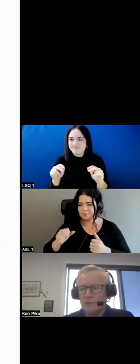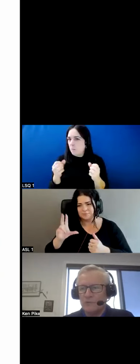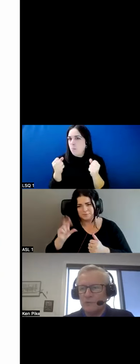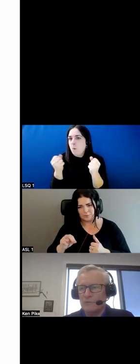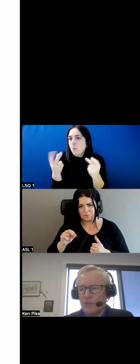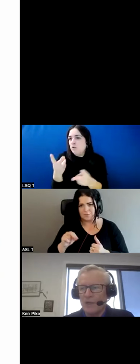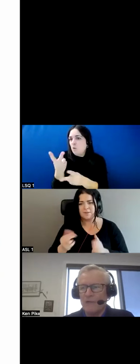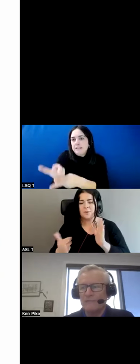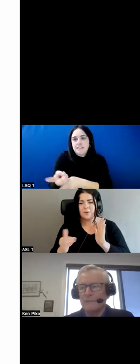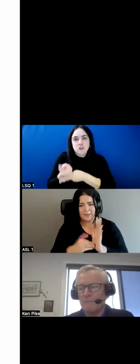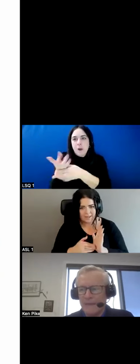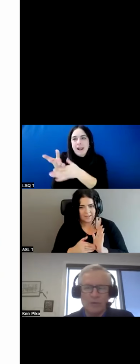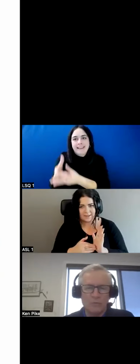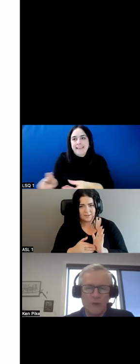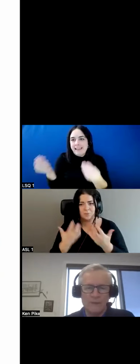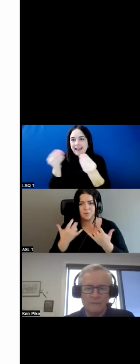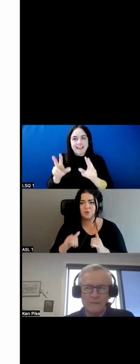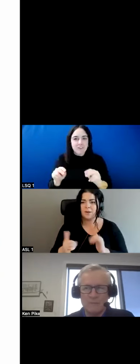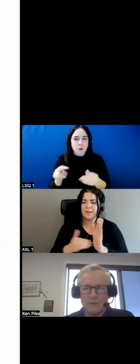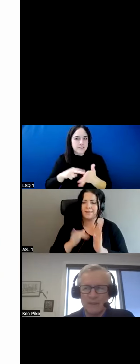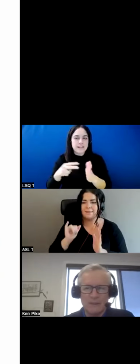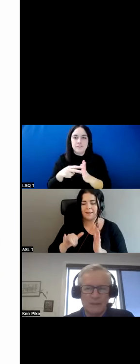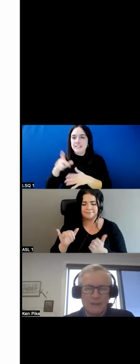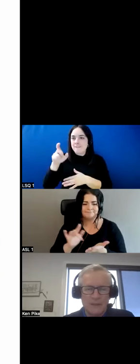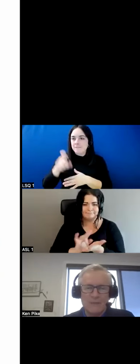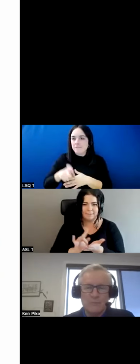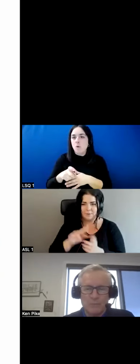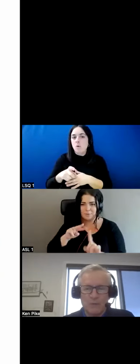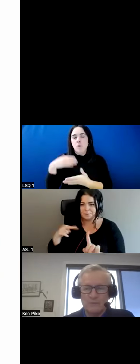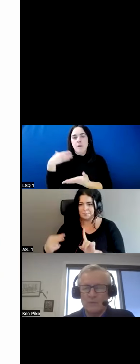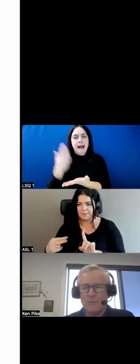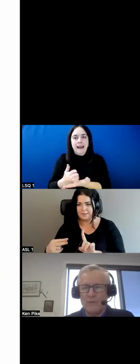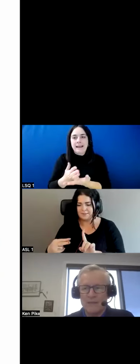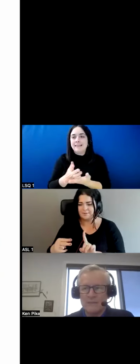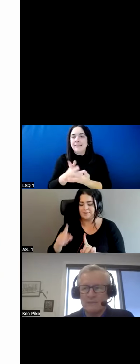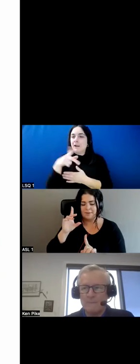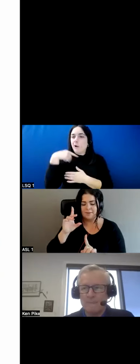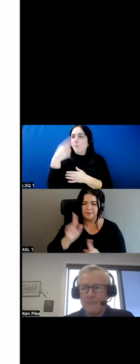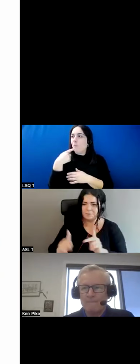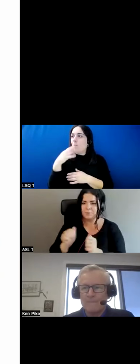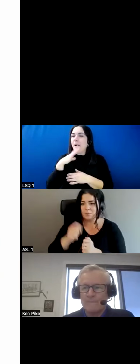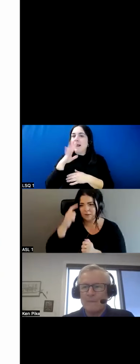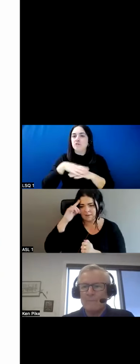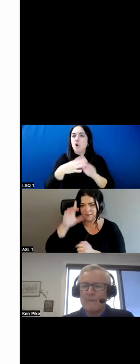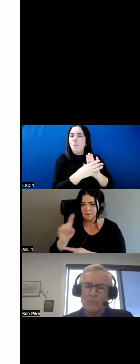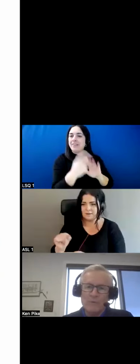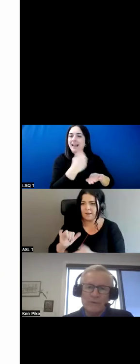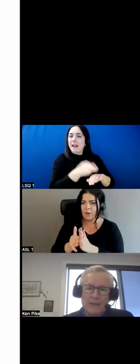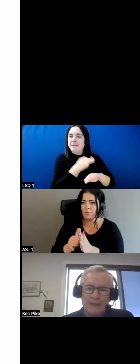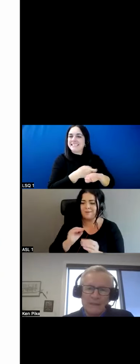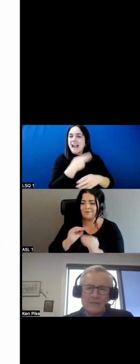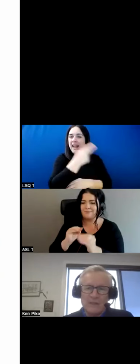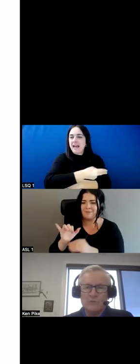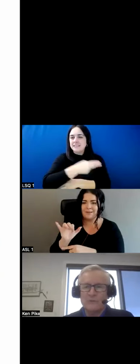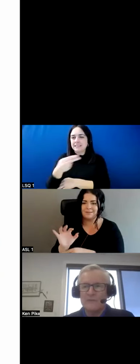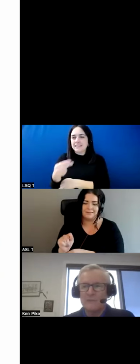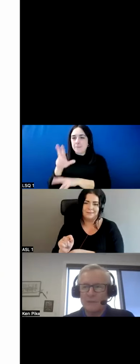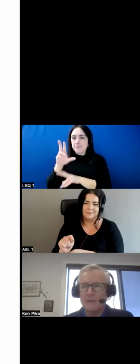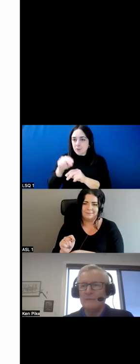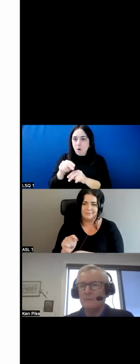soignées. Il est important que nous continuions à nous débarrasser du modèle médical du handicap et que nous fassions la promotion des droits de la